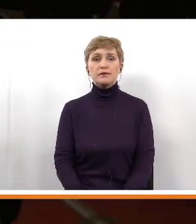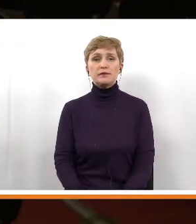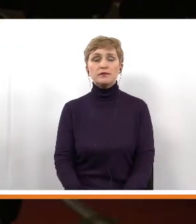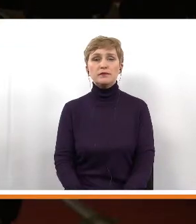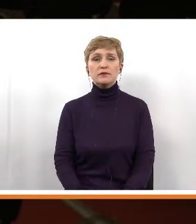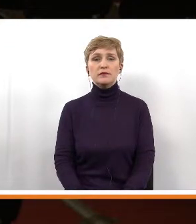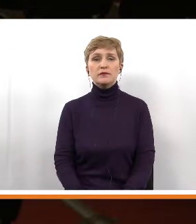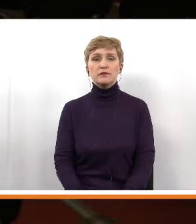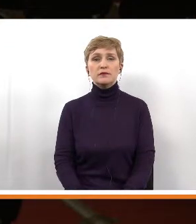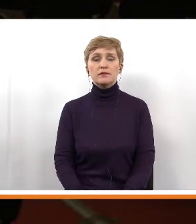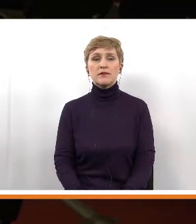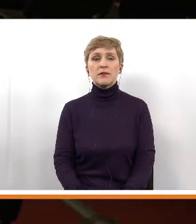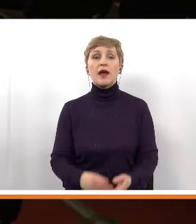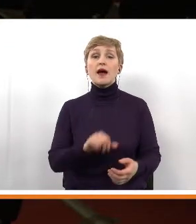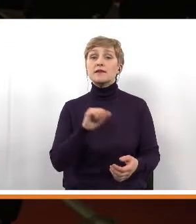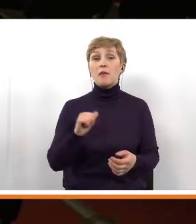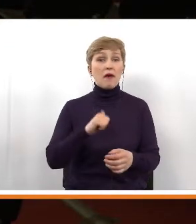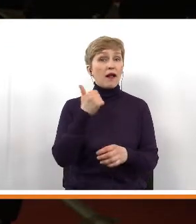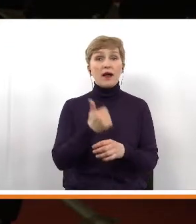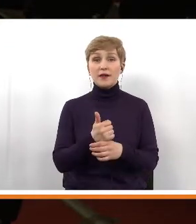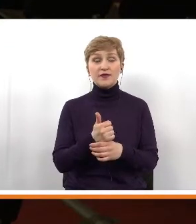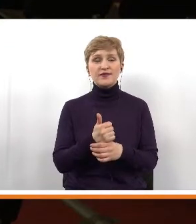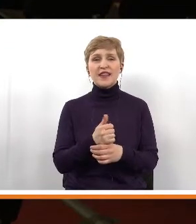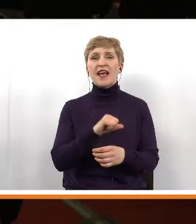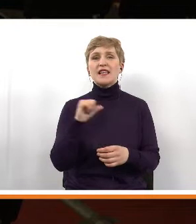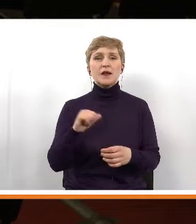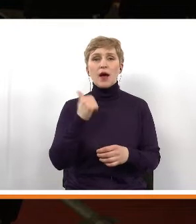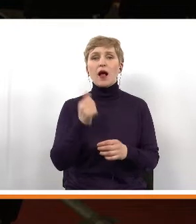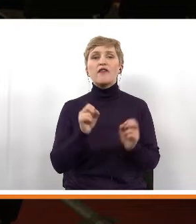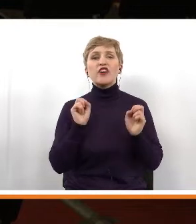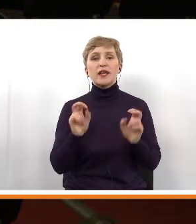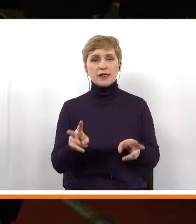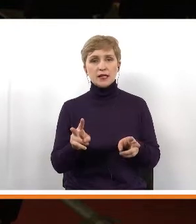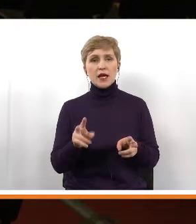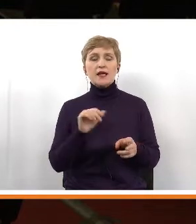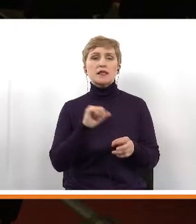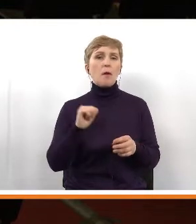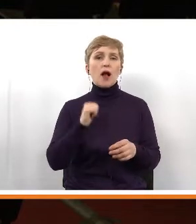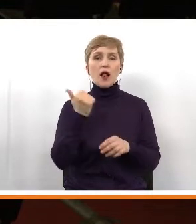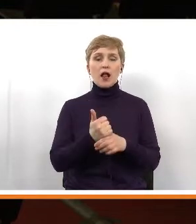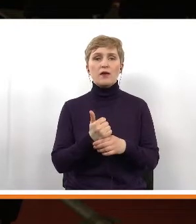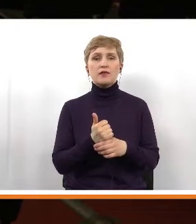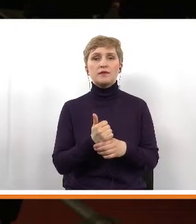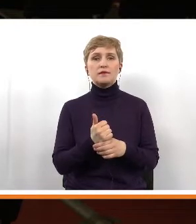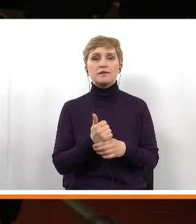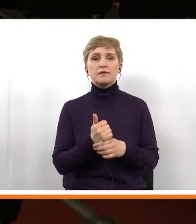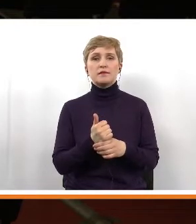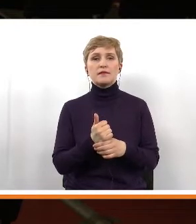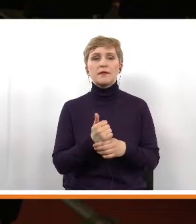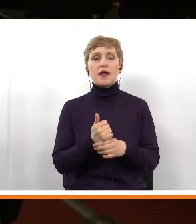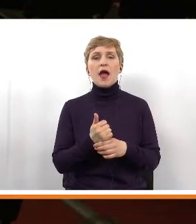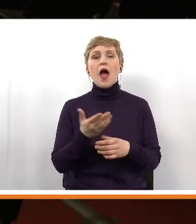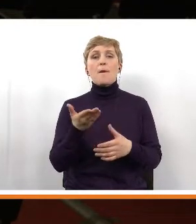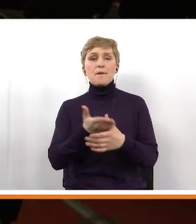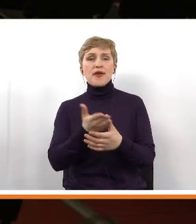по самые главные, ну то есть самые главные риски и, соответственно, самые главные меры, которые эти